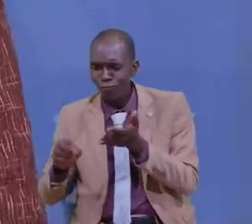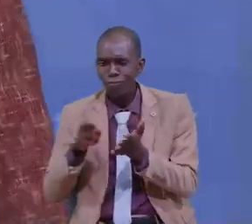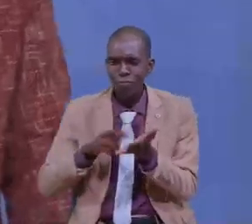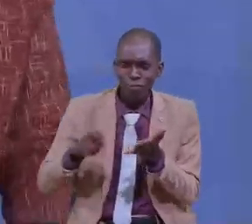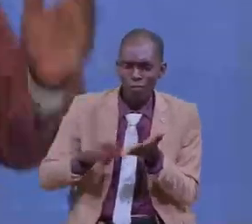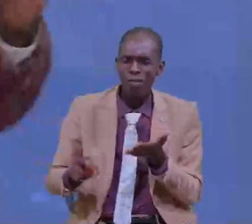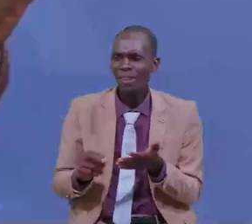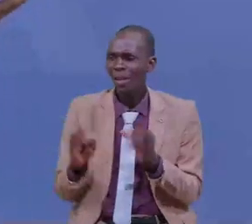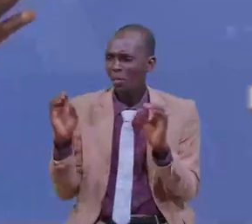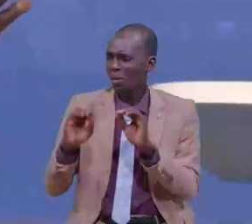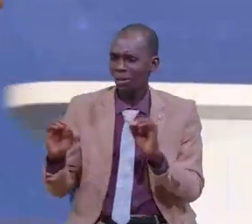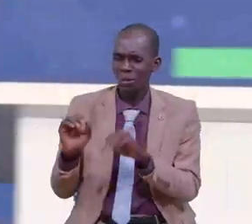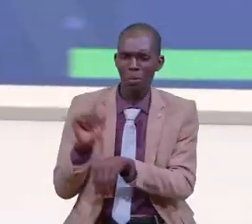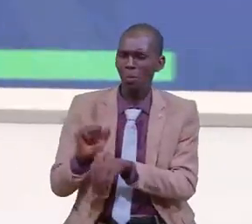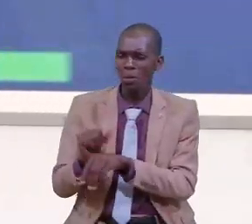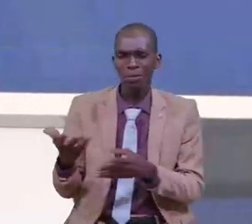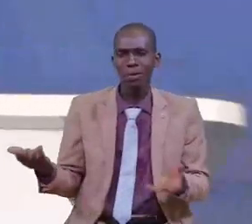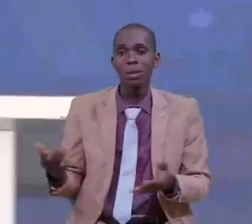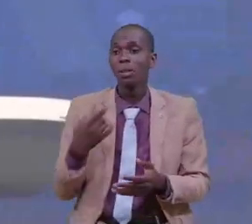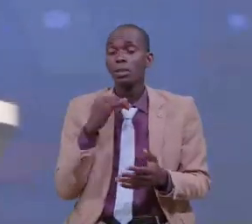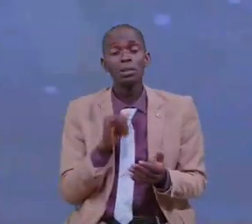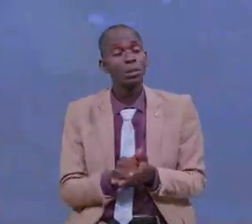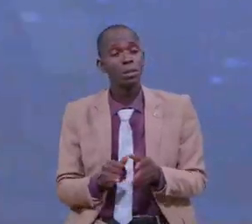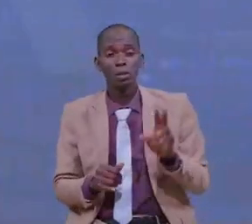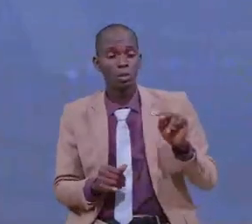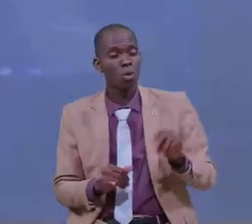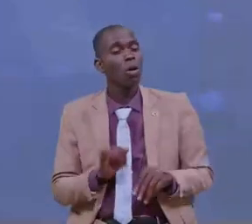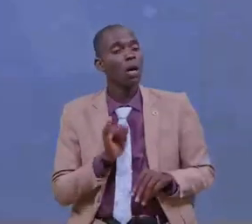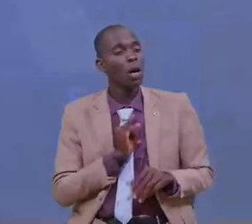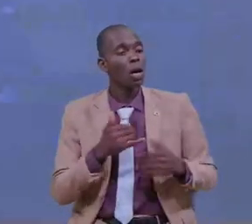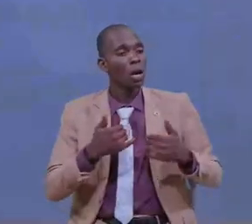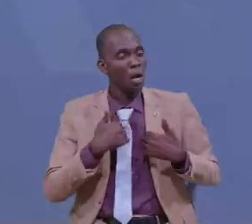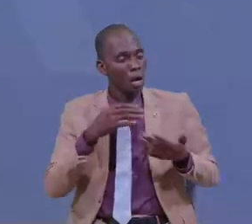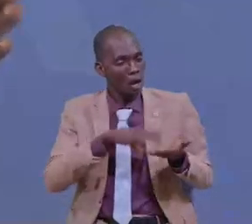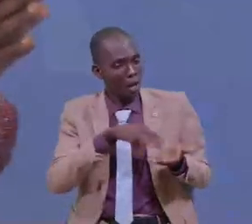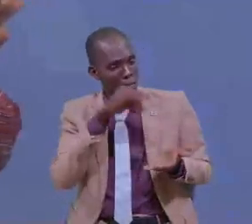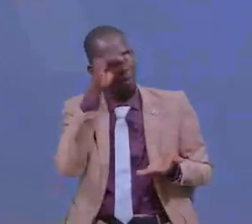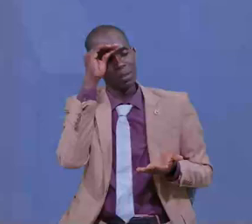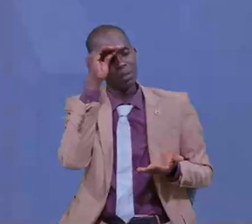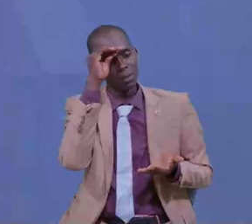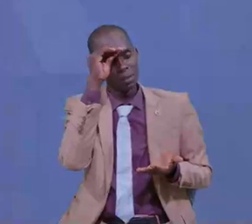faites, rien n'a marché. Il dit, oui, j'ai appris